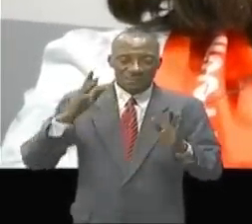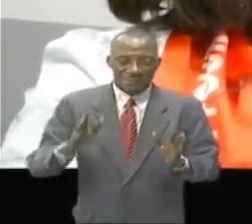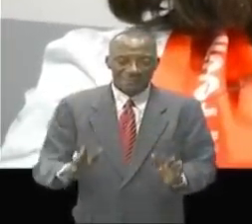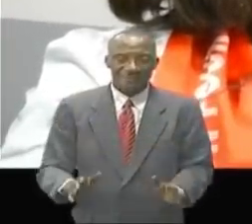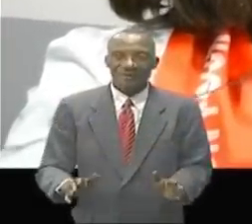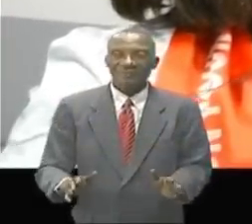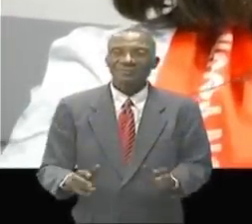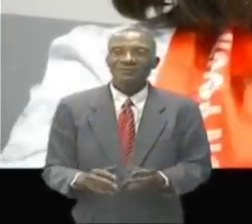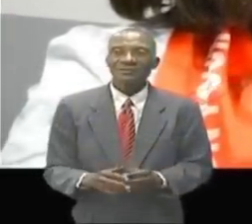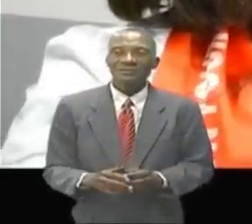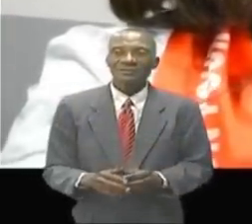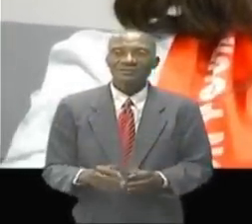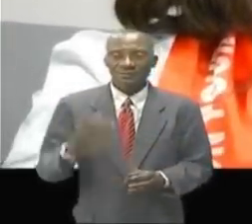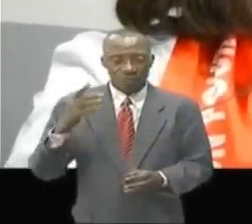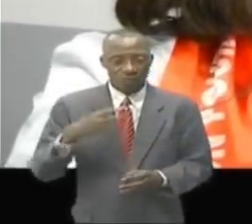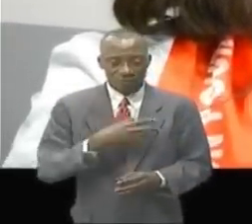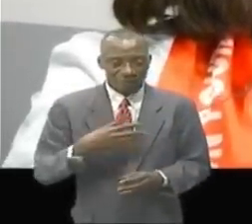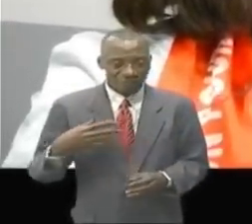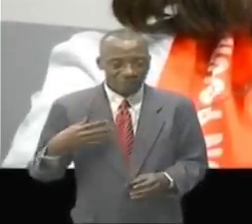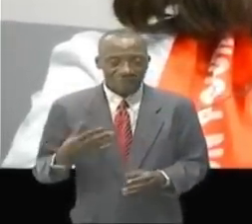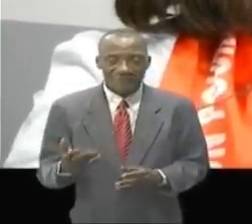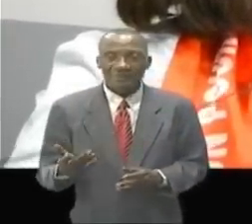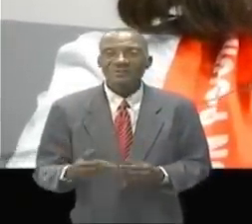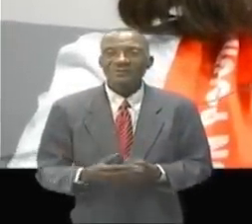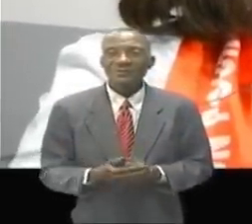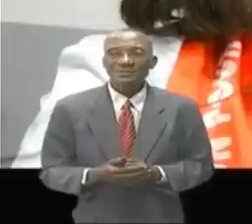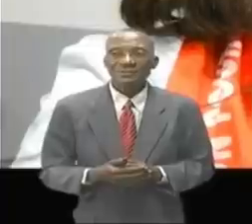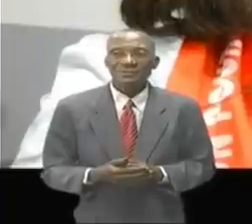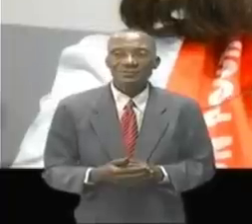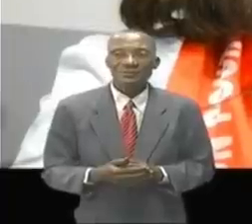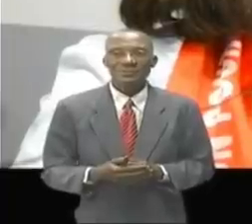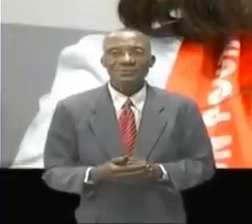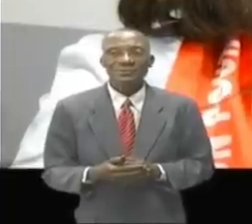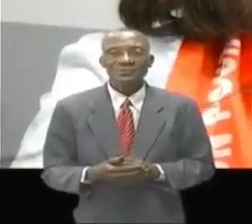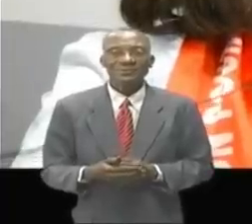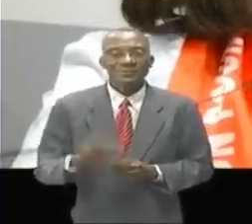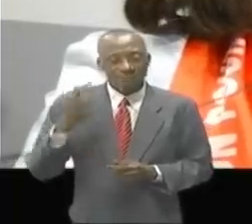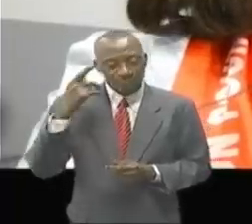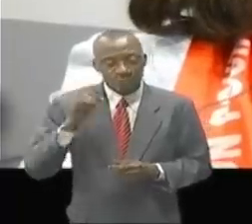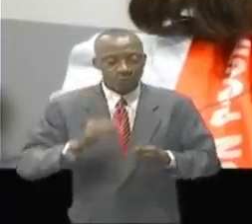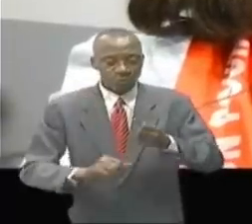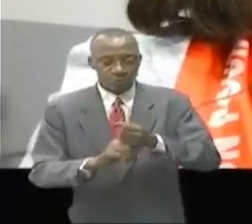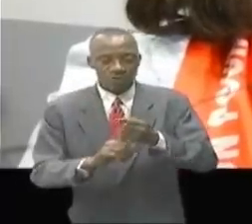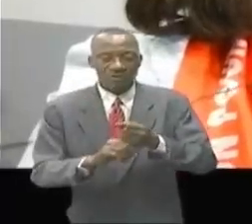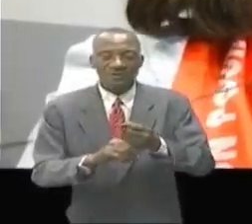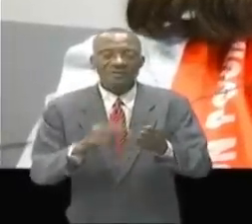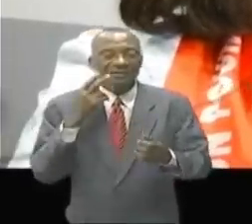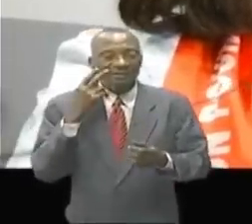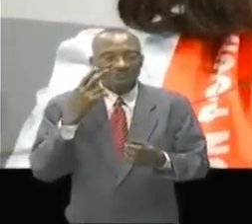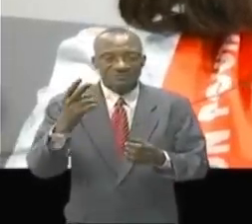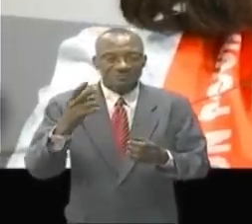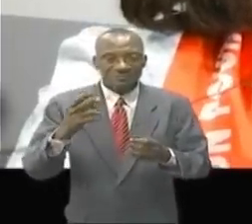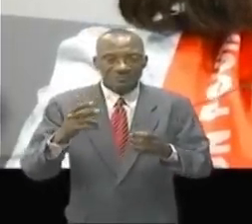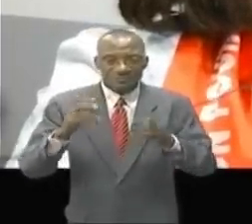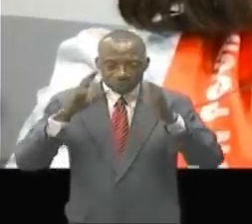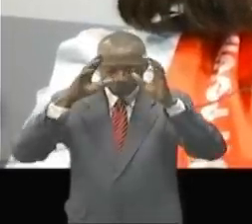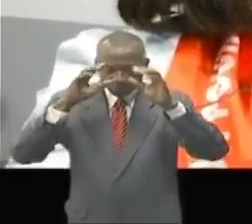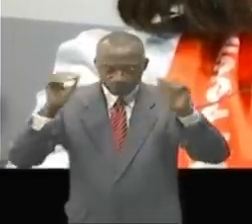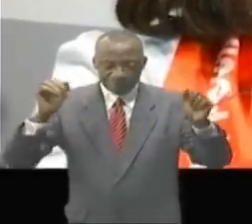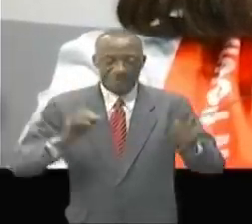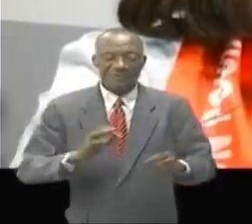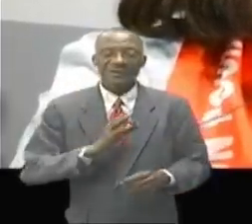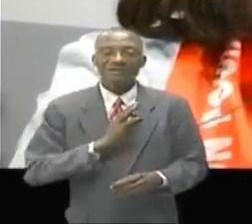sont indispensables pour la matérialisation effective de la vision politique du chef de l'État, son Excellence